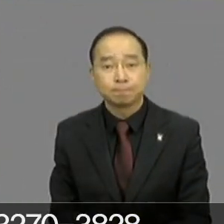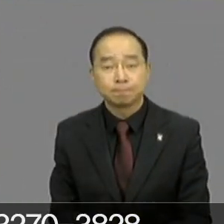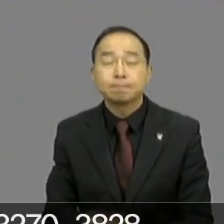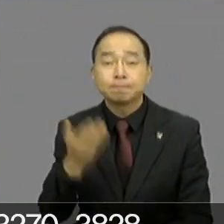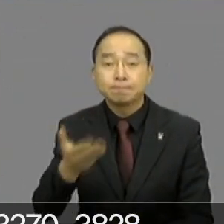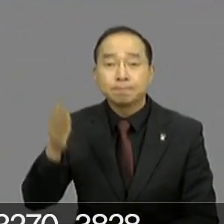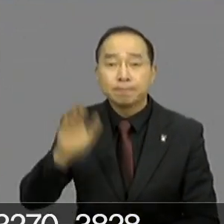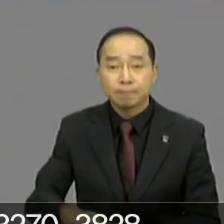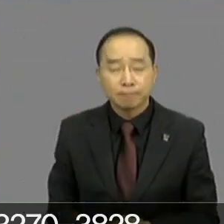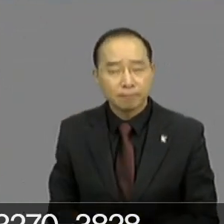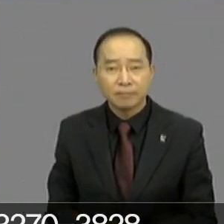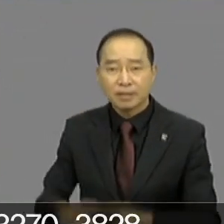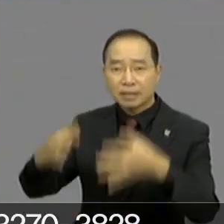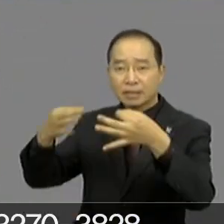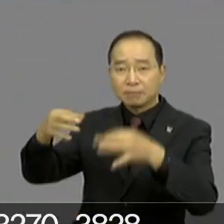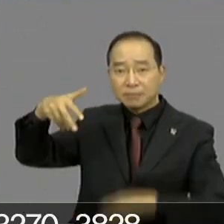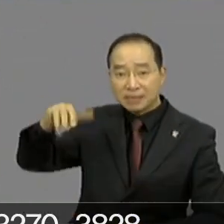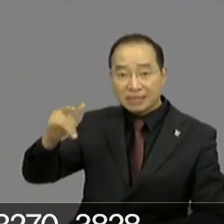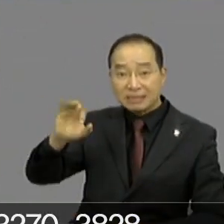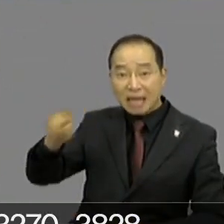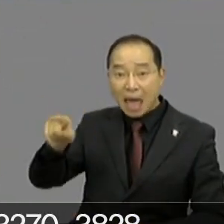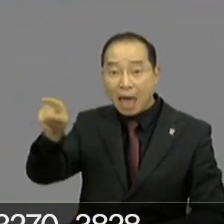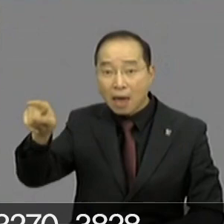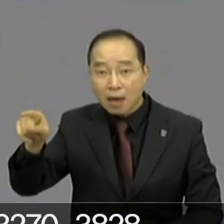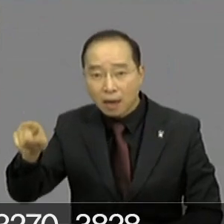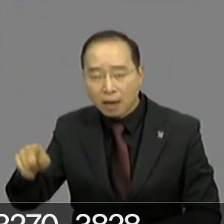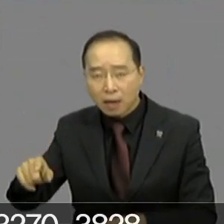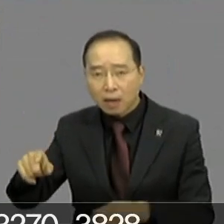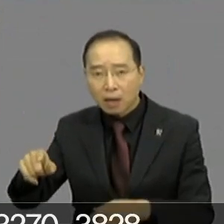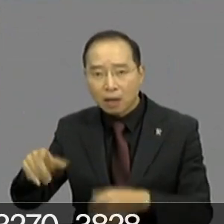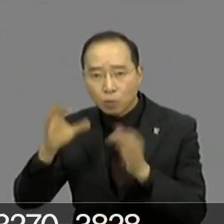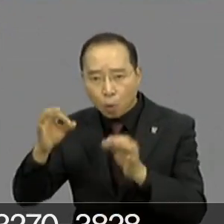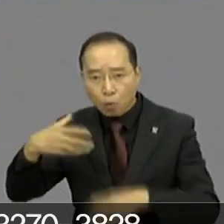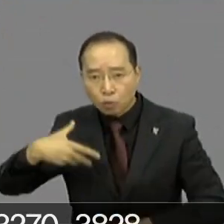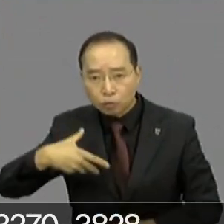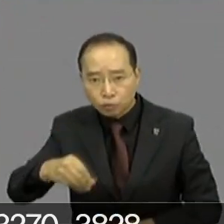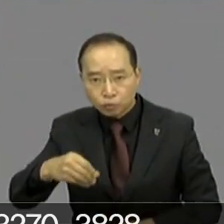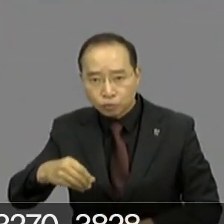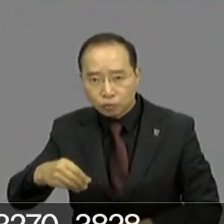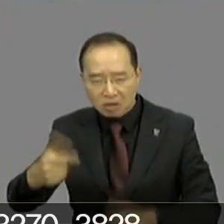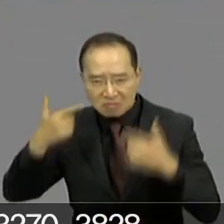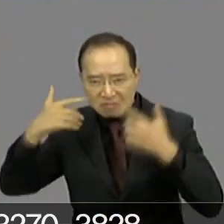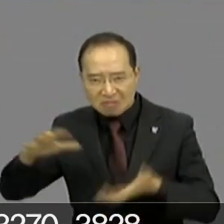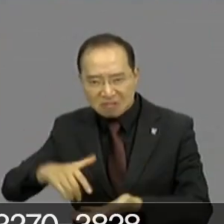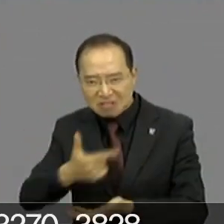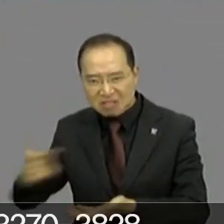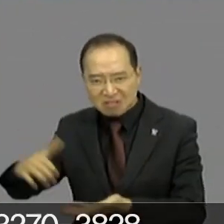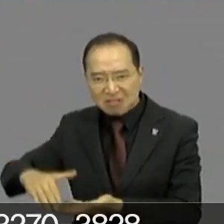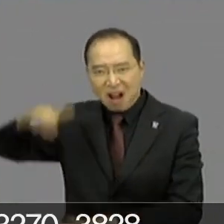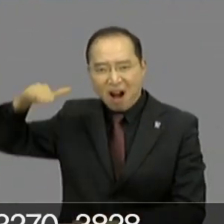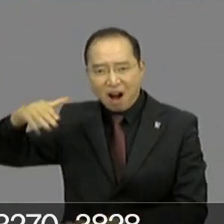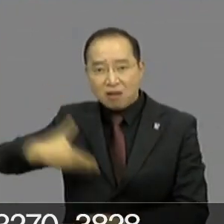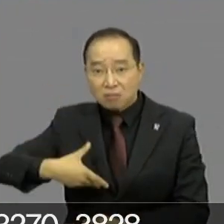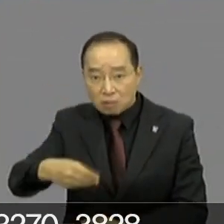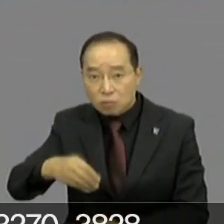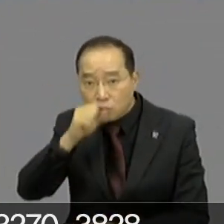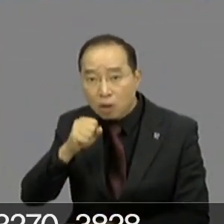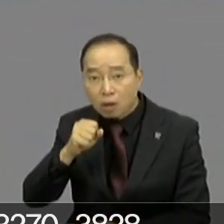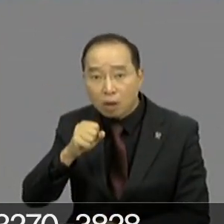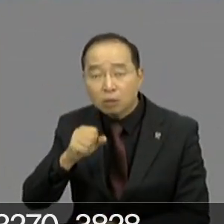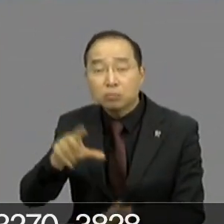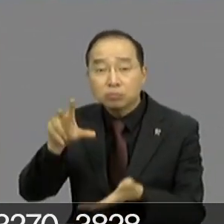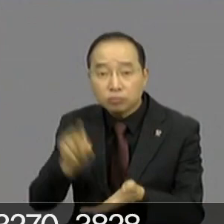그런데 이 짐 집에 부모님 이제 좍 그 대출을 통크게 해주시는 것은 좋은데 결국은 이것이 다